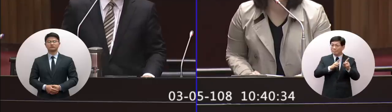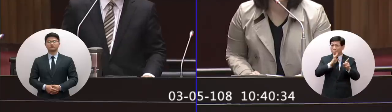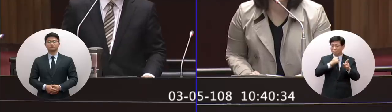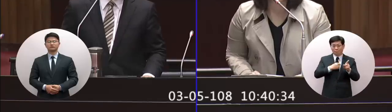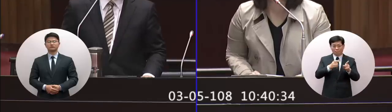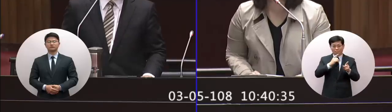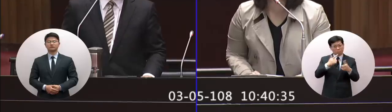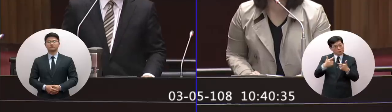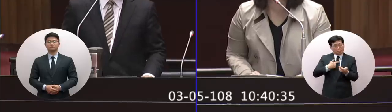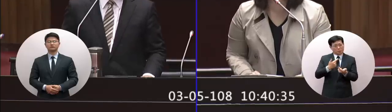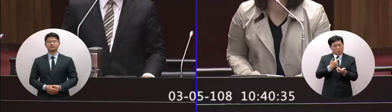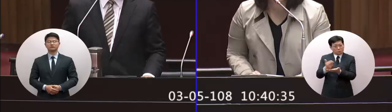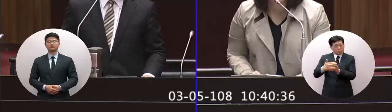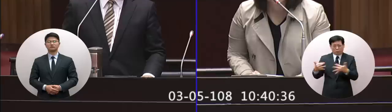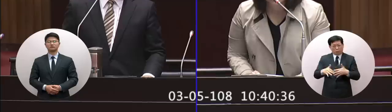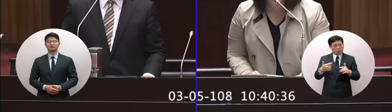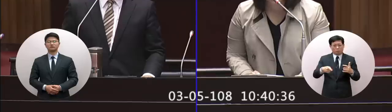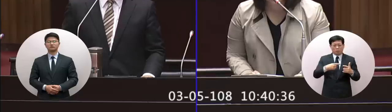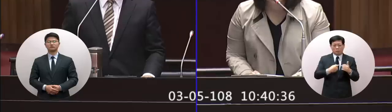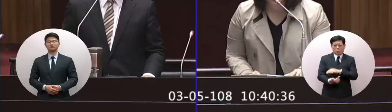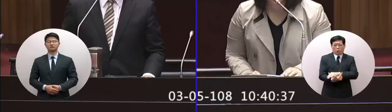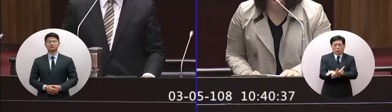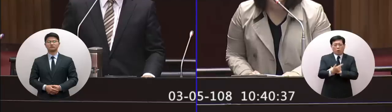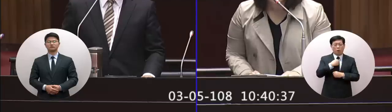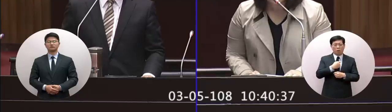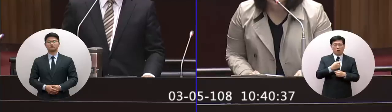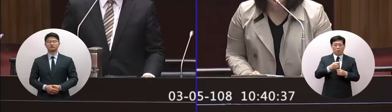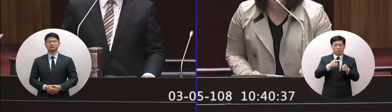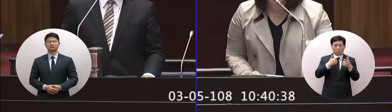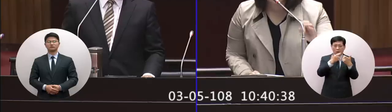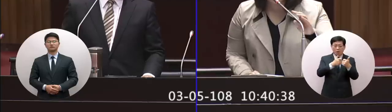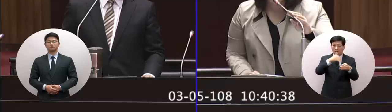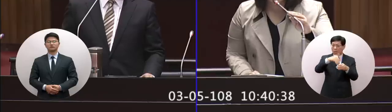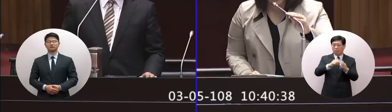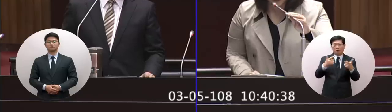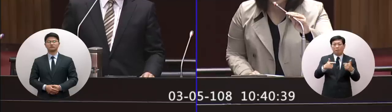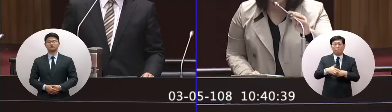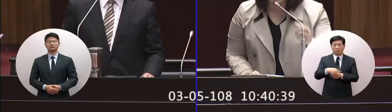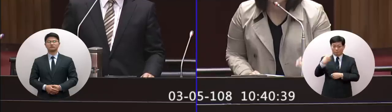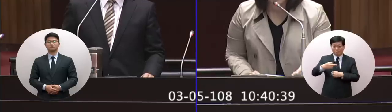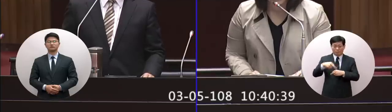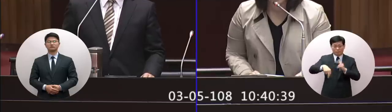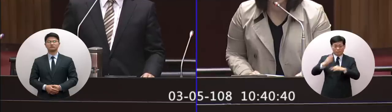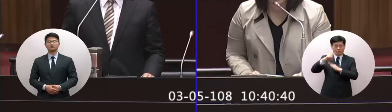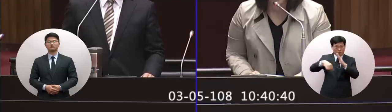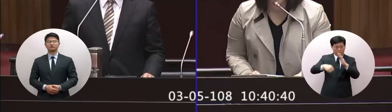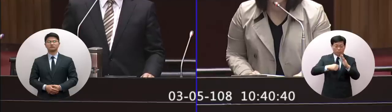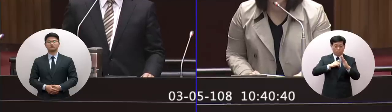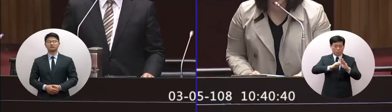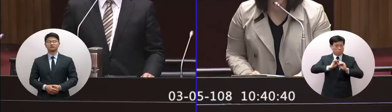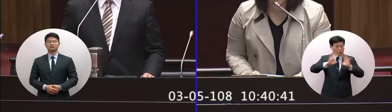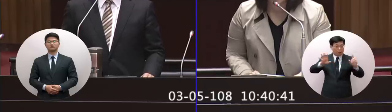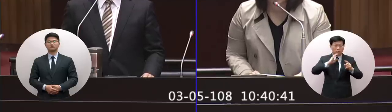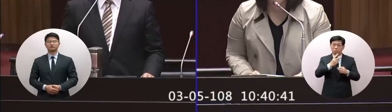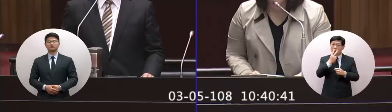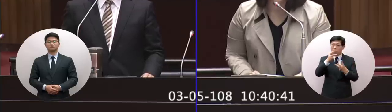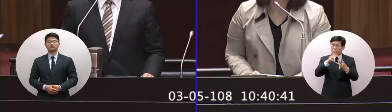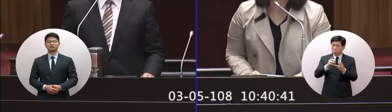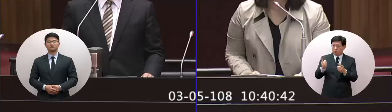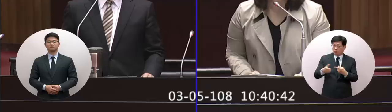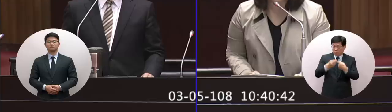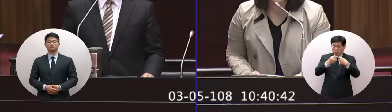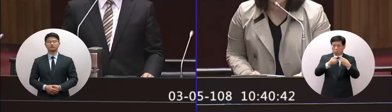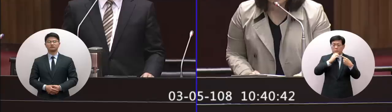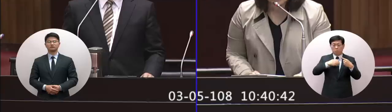清理战场，也不是这样的做法，也不是为任何的选举考量。那甚至行政院呢，号称这是亚洲第一部的同婚专